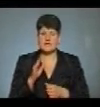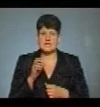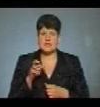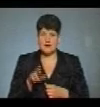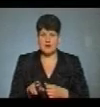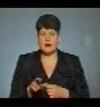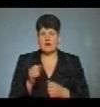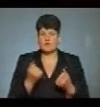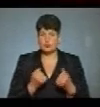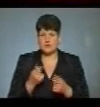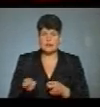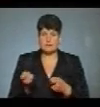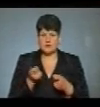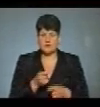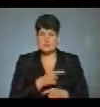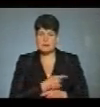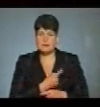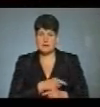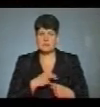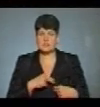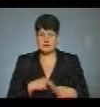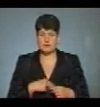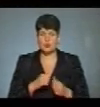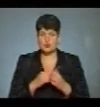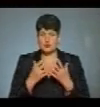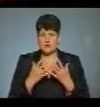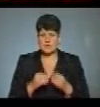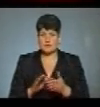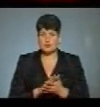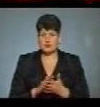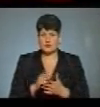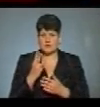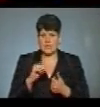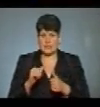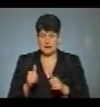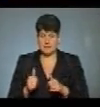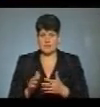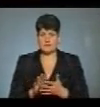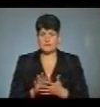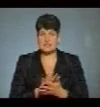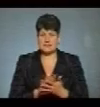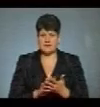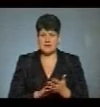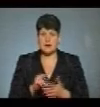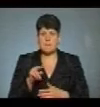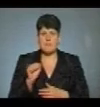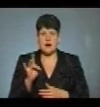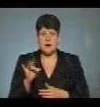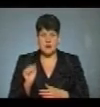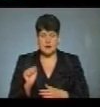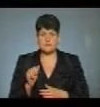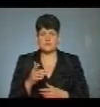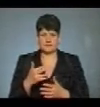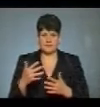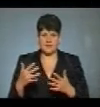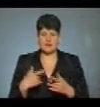Простяка, автомобілі, які возять медпрацівників, щодня проходять безкоштовну трьохетапну дезінфекцію. Парою, антисептиком їх